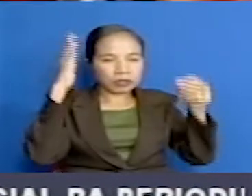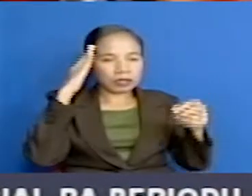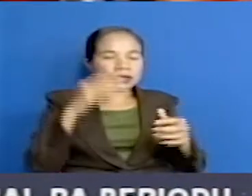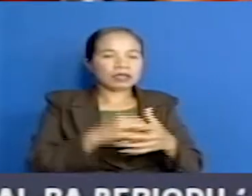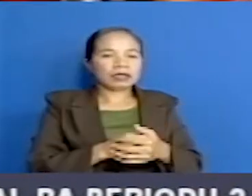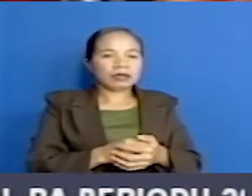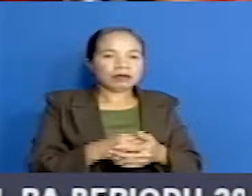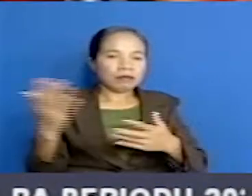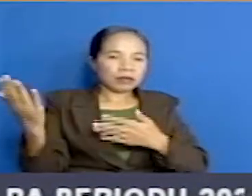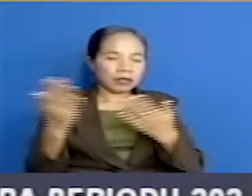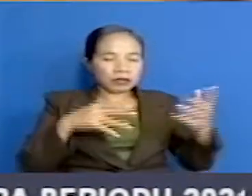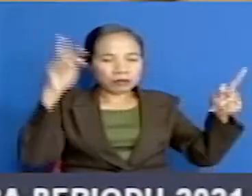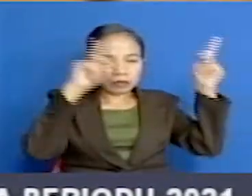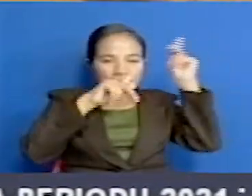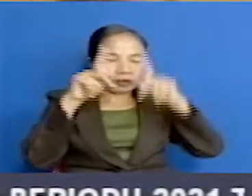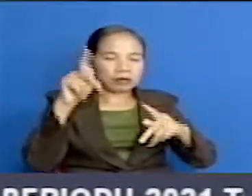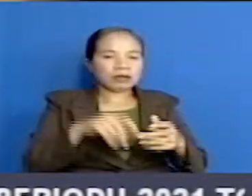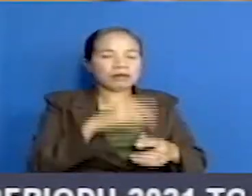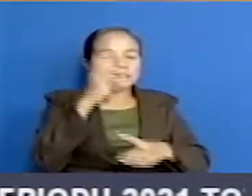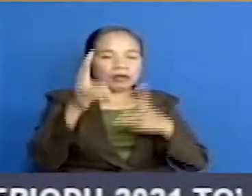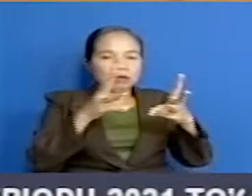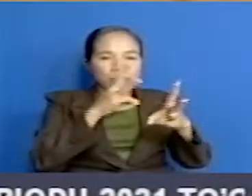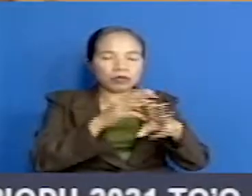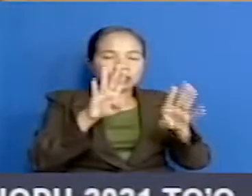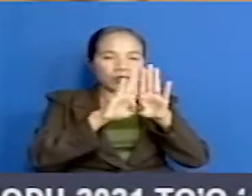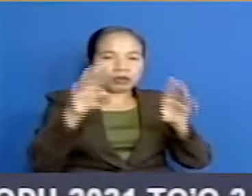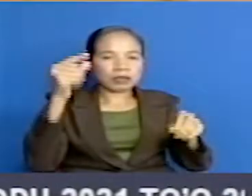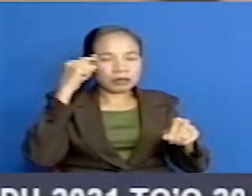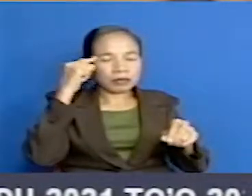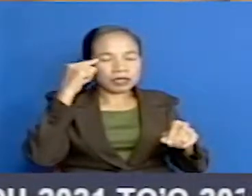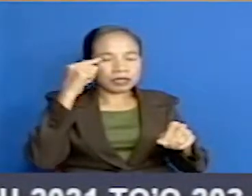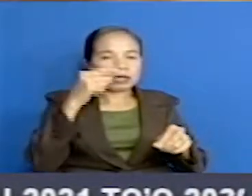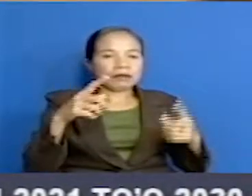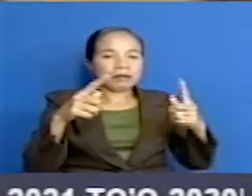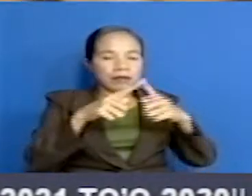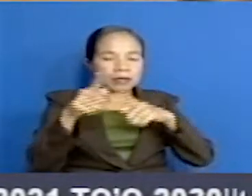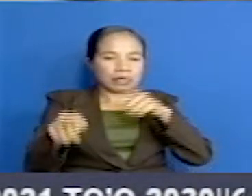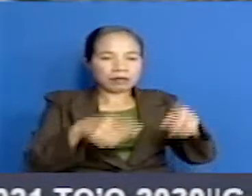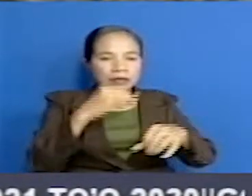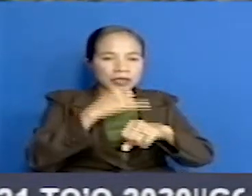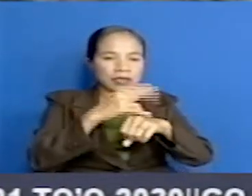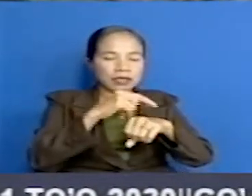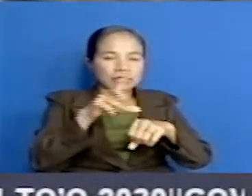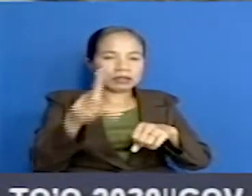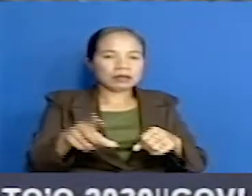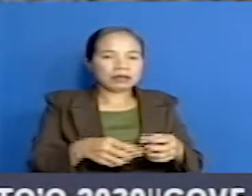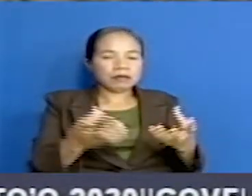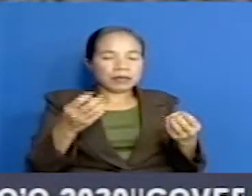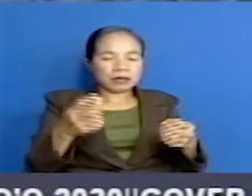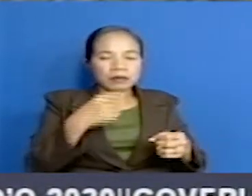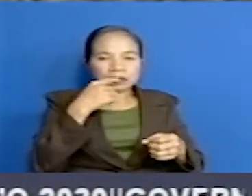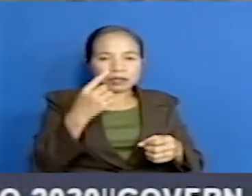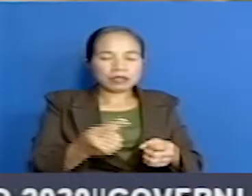makstal makalori kazu Santa Cruz bamundu, no loke batam ba ema internasional sira. Balung mus